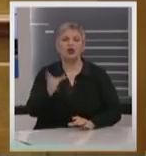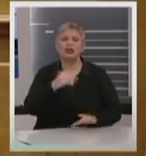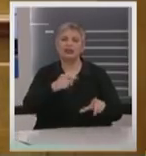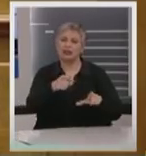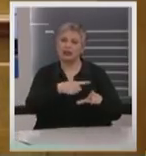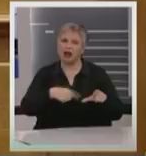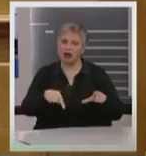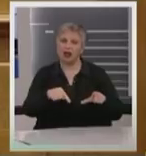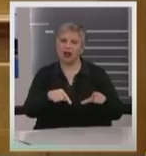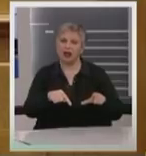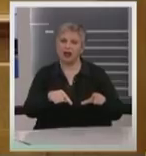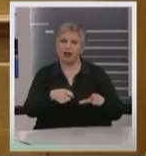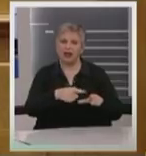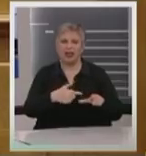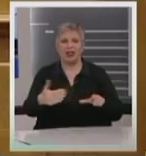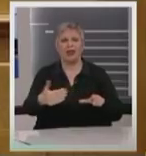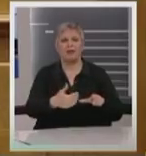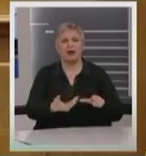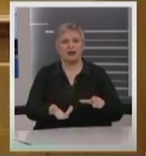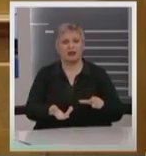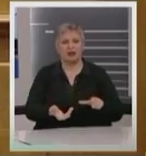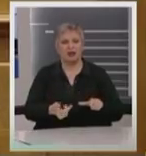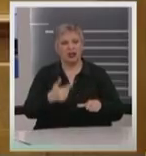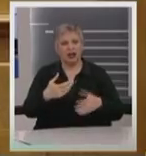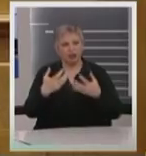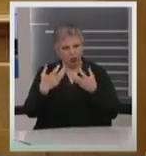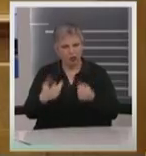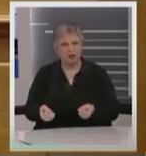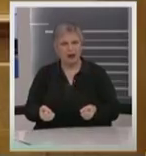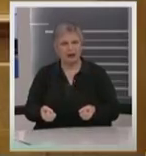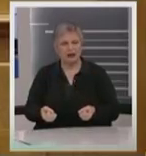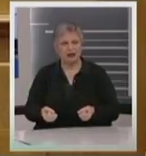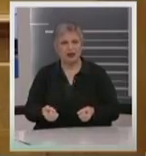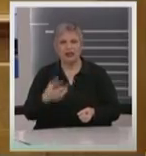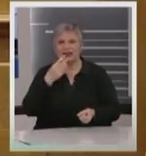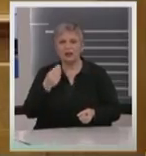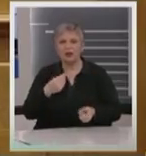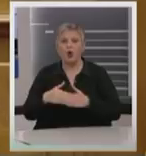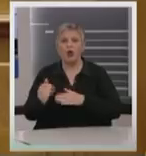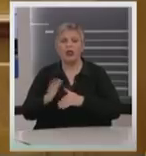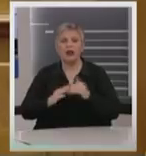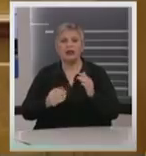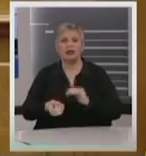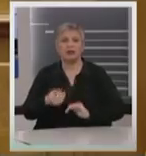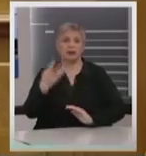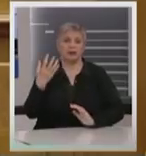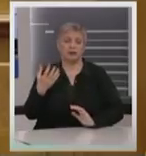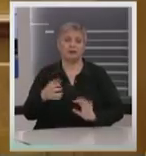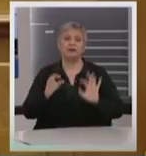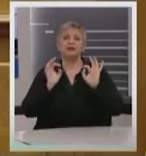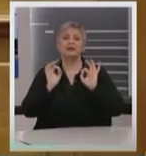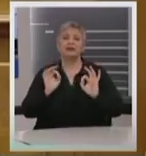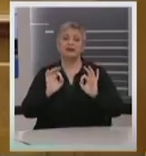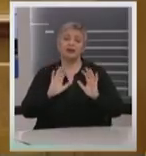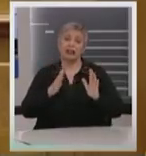είναι απαραίτητη όταν υπάρχει ήδη η Ρυθμιστική Αρχή Λιμένων. Και βέβαια το αγαπημένο μου,